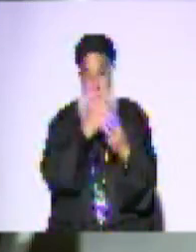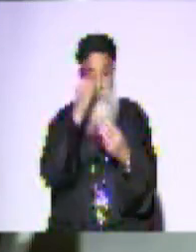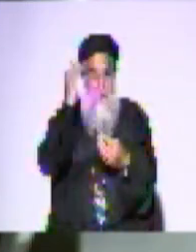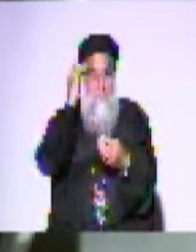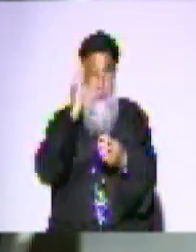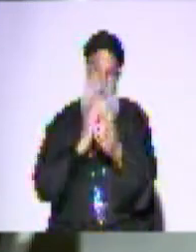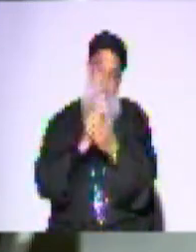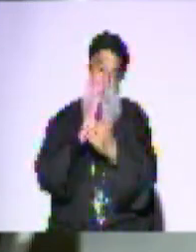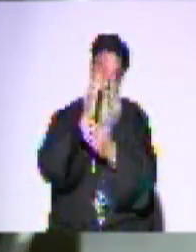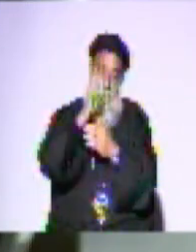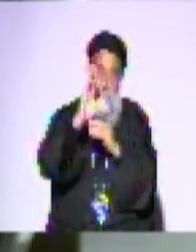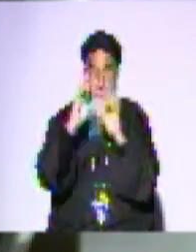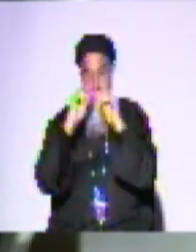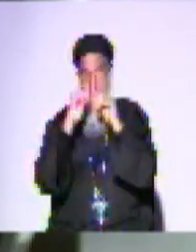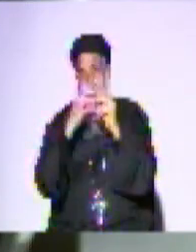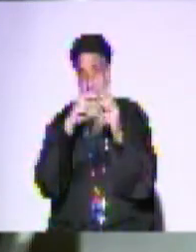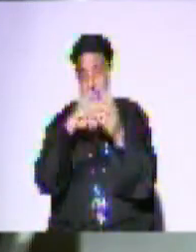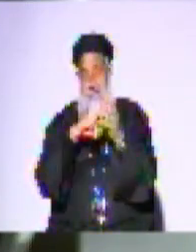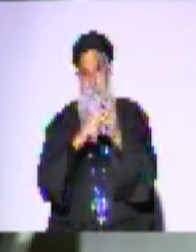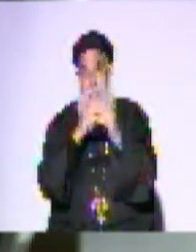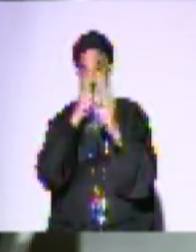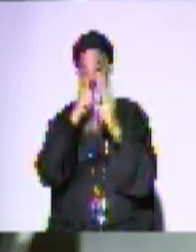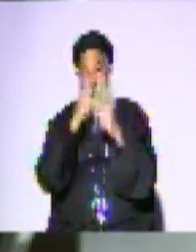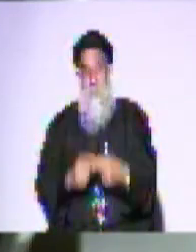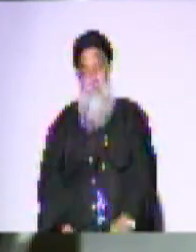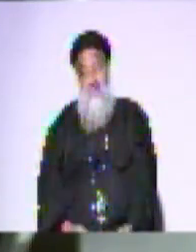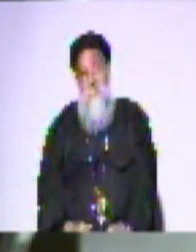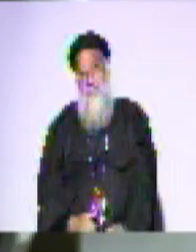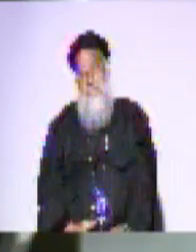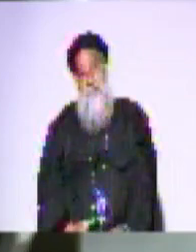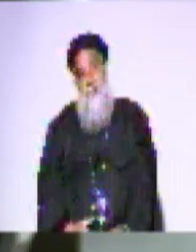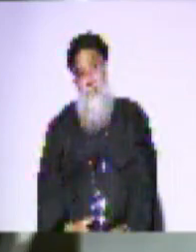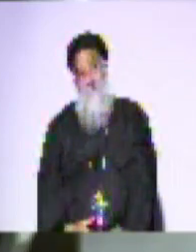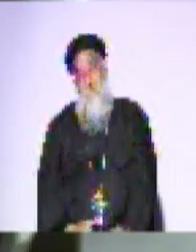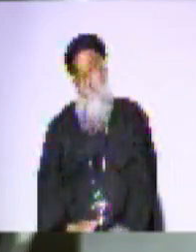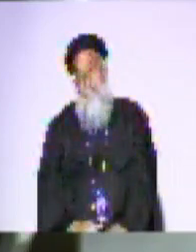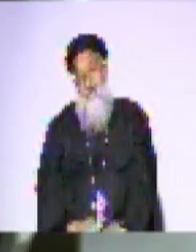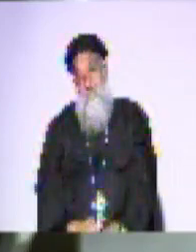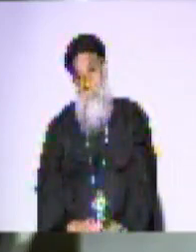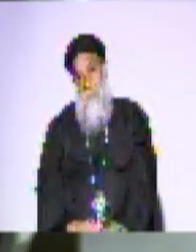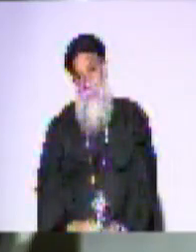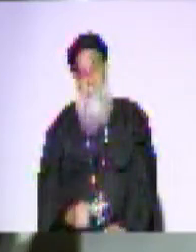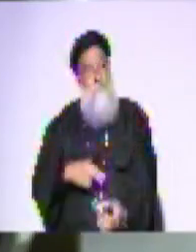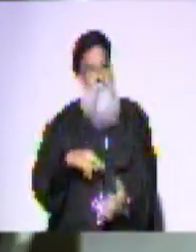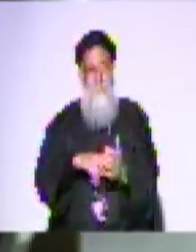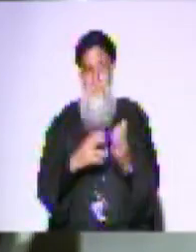وإزاي يوصل للناس عمل ربنا. إذا ما أمشي بدوره